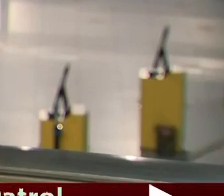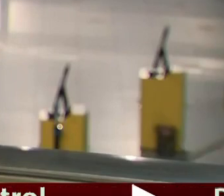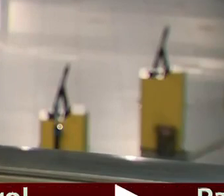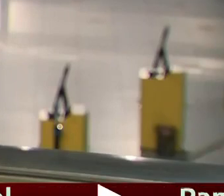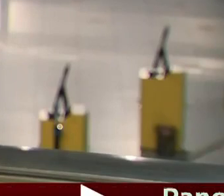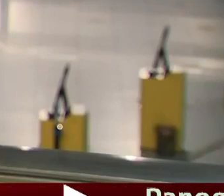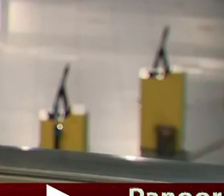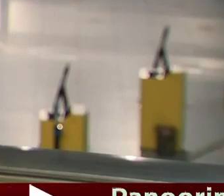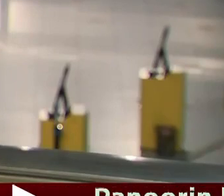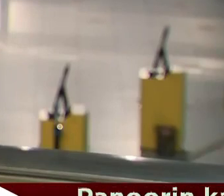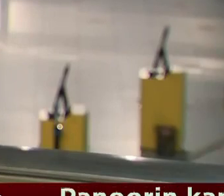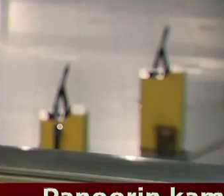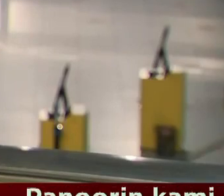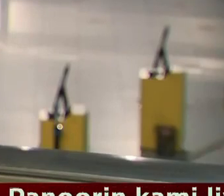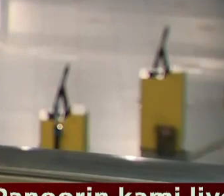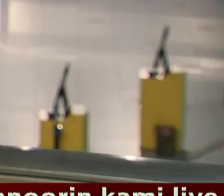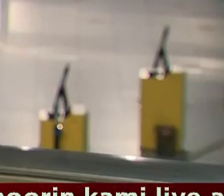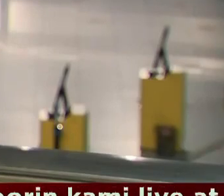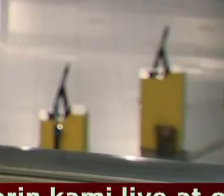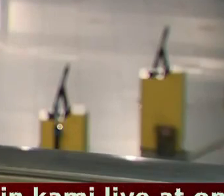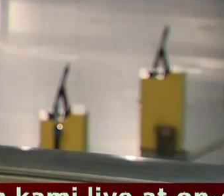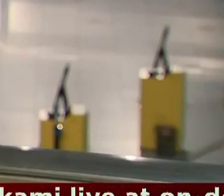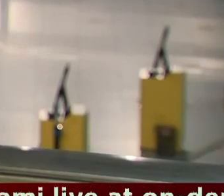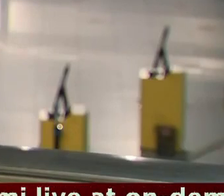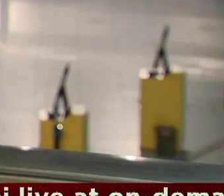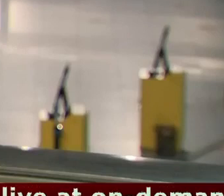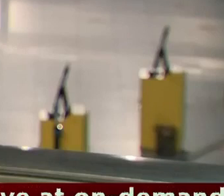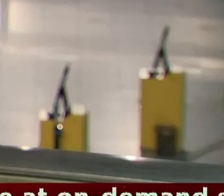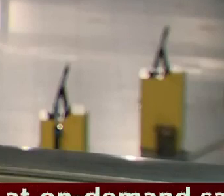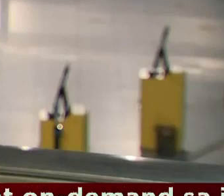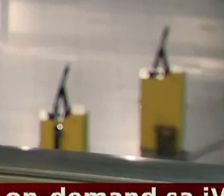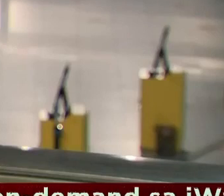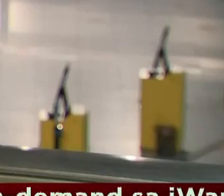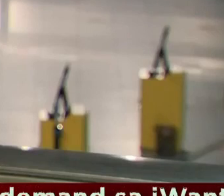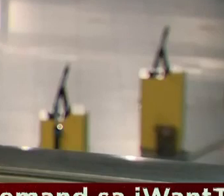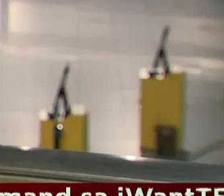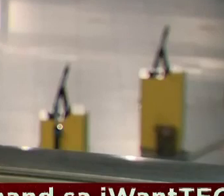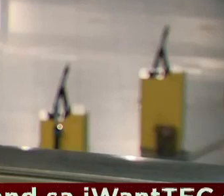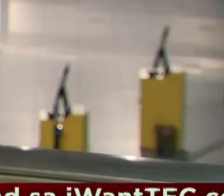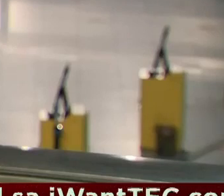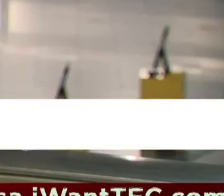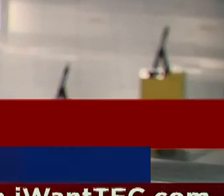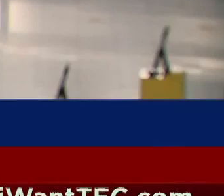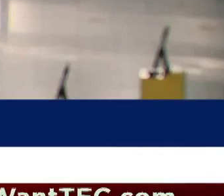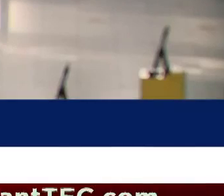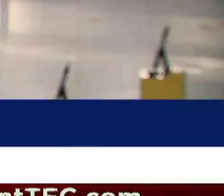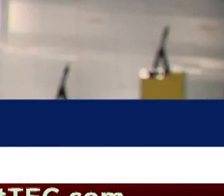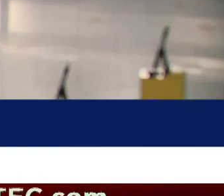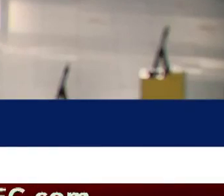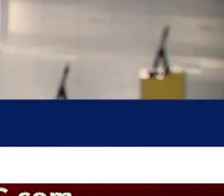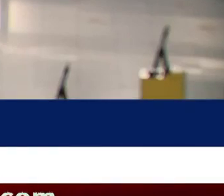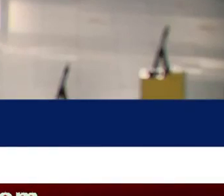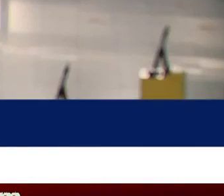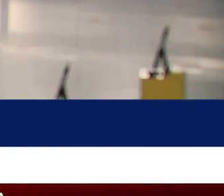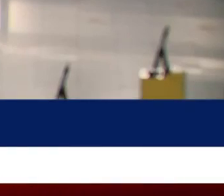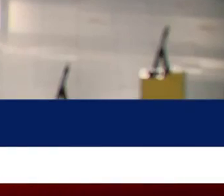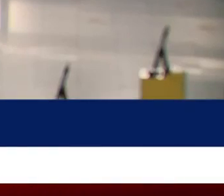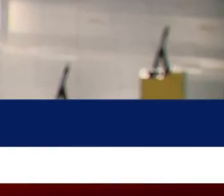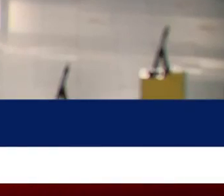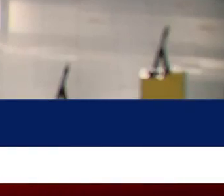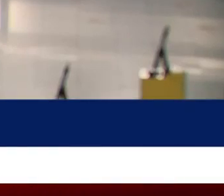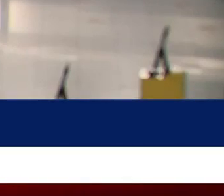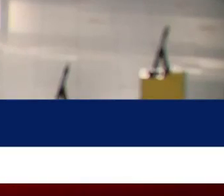Princesa dahil half day ngayon ang ilang mga trabaho at mga online classes, marami pa rin humabol para sa isa